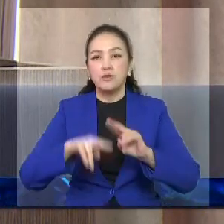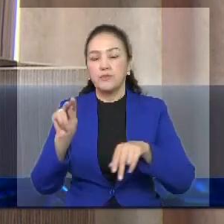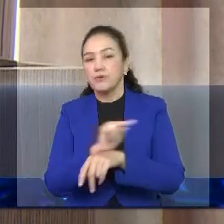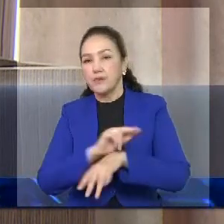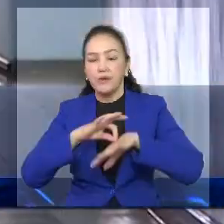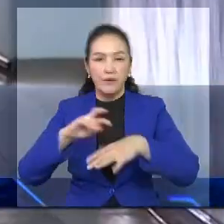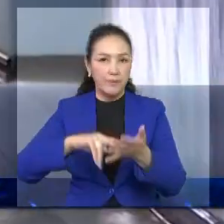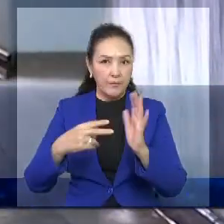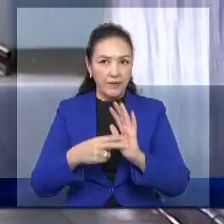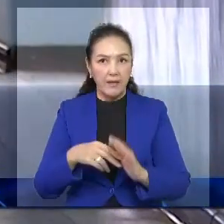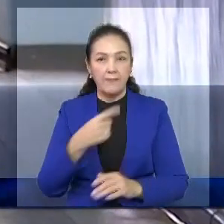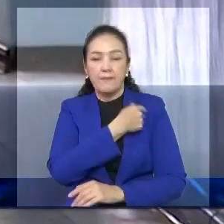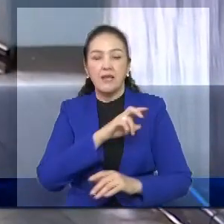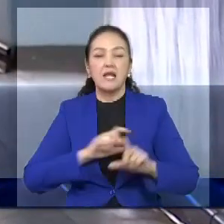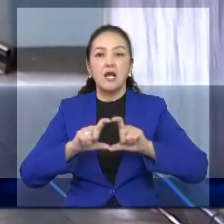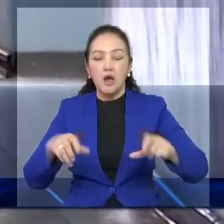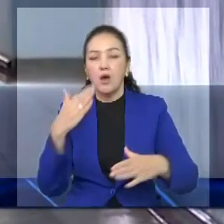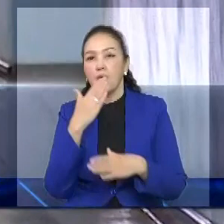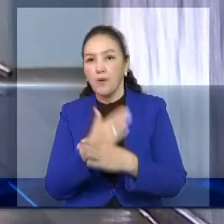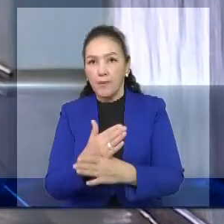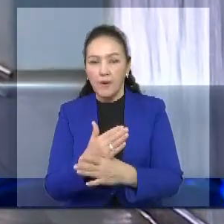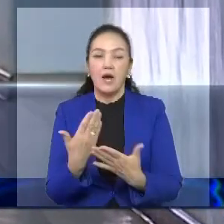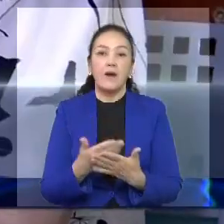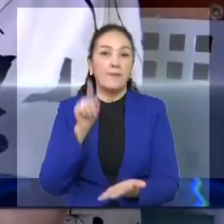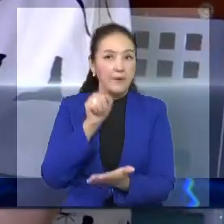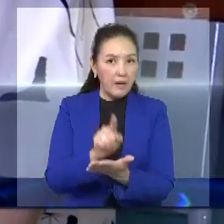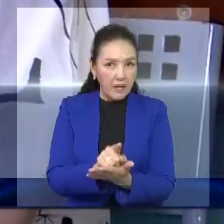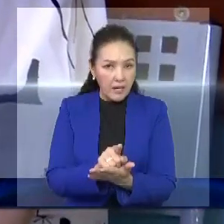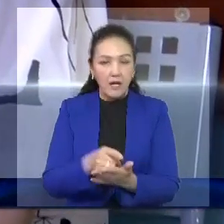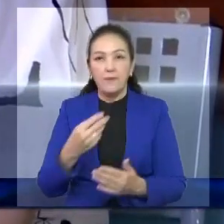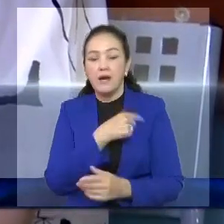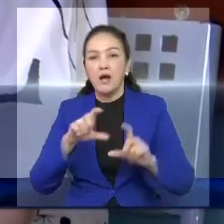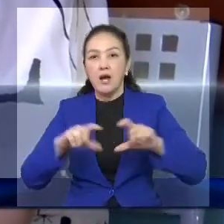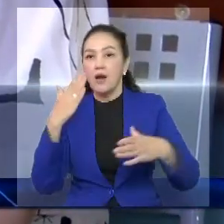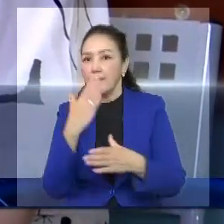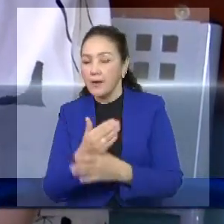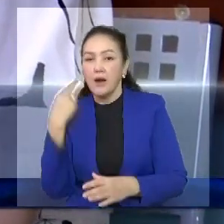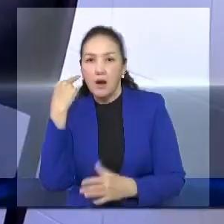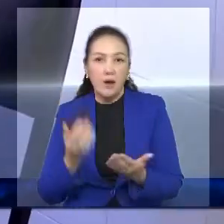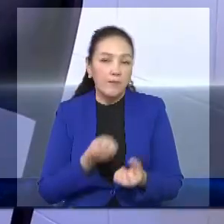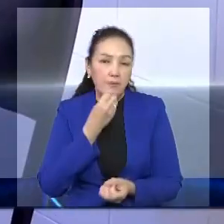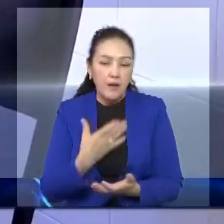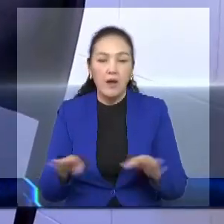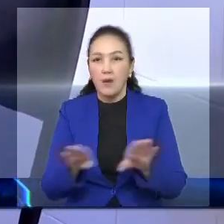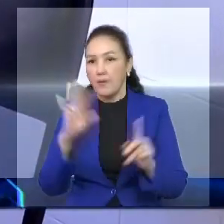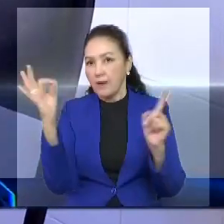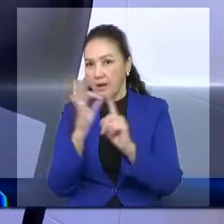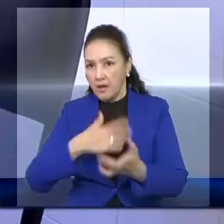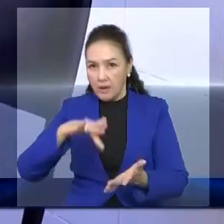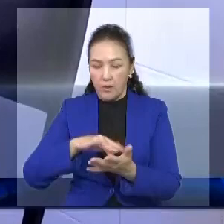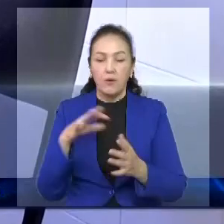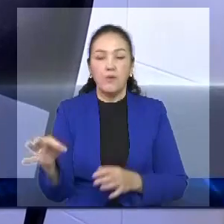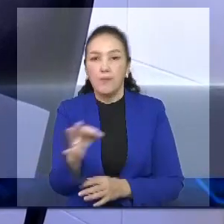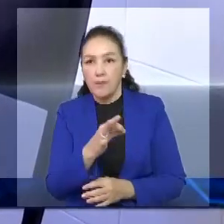жөндеу жоспарланған. Медициналық санитарлық көмек көрсетудегі негізгі міндеттердің бірі медициналық көмектің сапасын жақсарту. Осы мақсатта қалада және